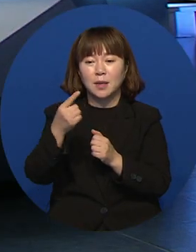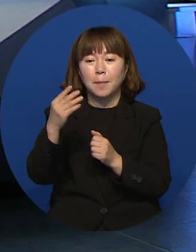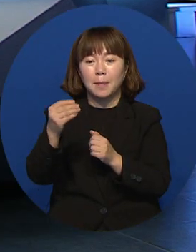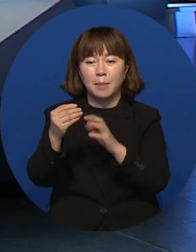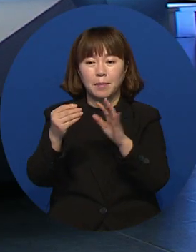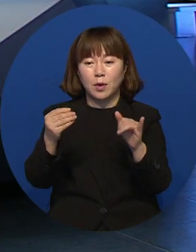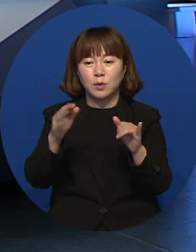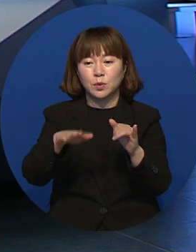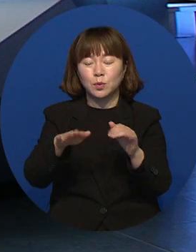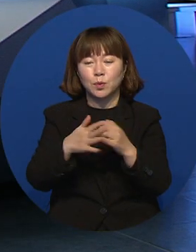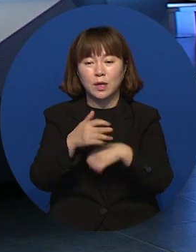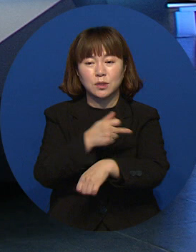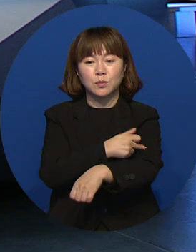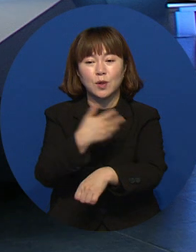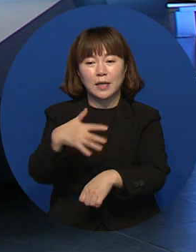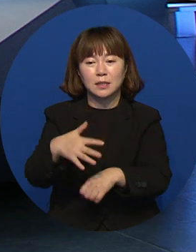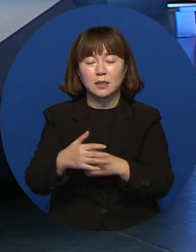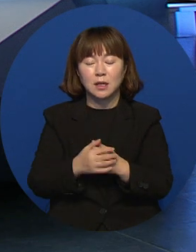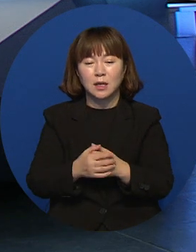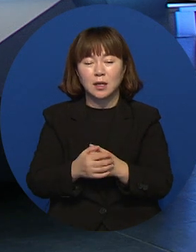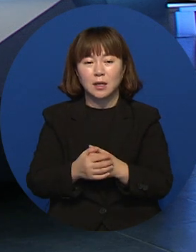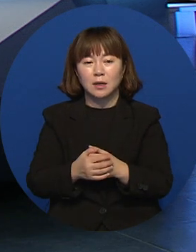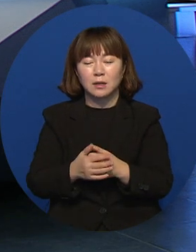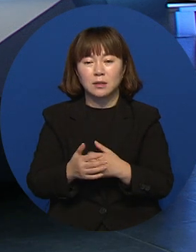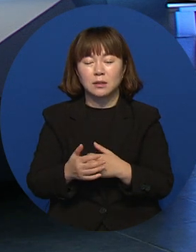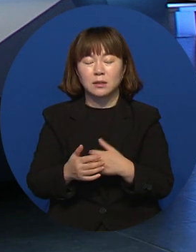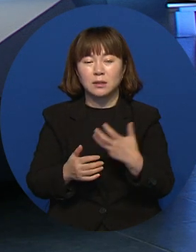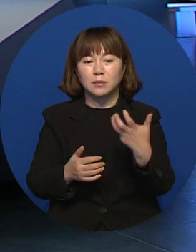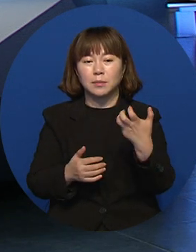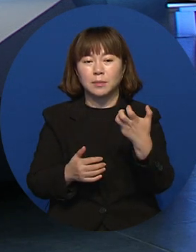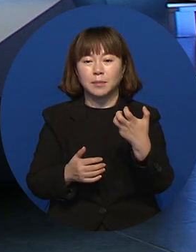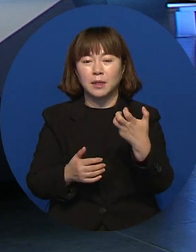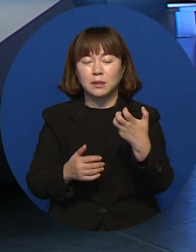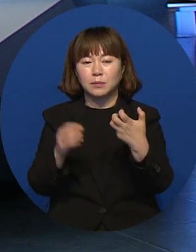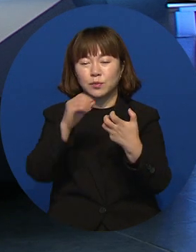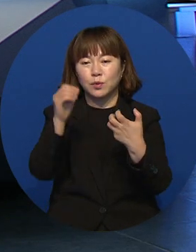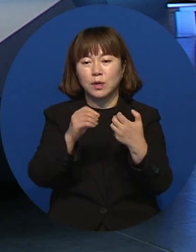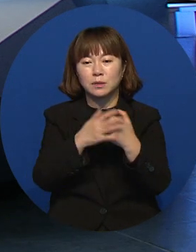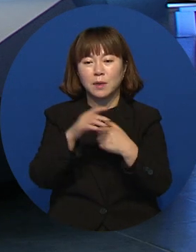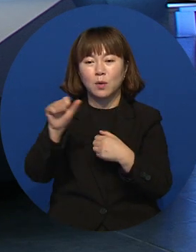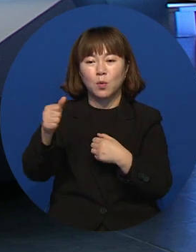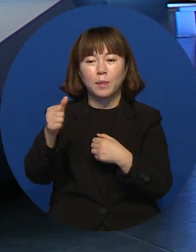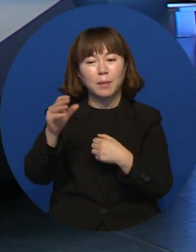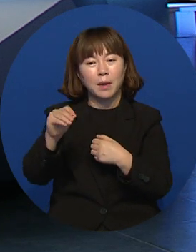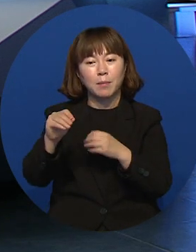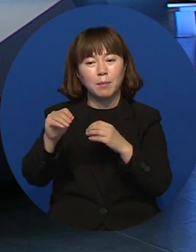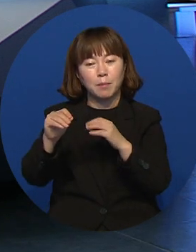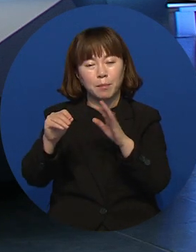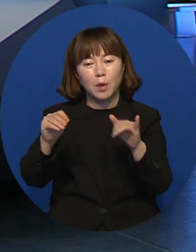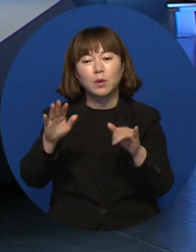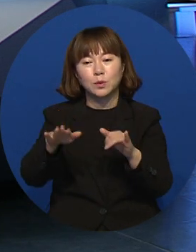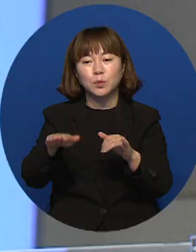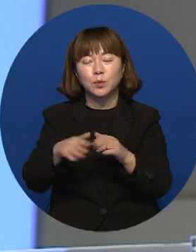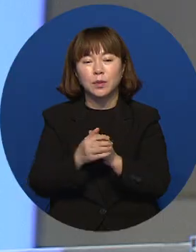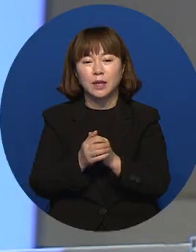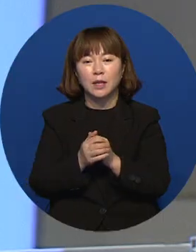중인데 뇨 아마 80% 까지 하면 500만 명 정도 되는데 아직 저희 입장에선 a 미적 죽자 차별 소외 방